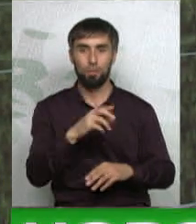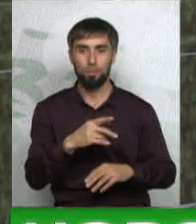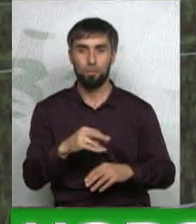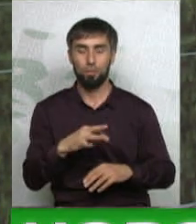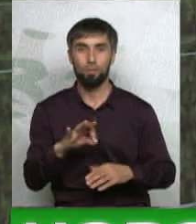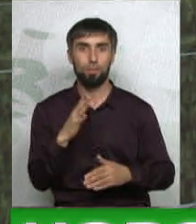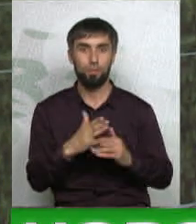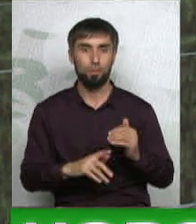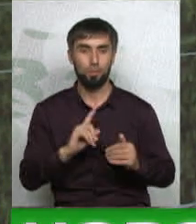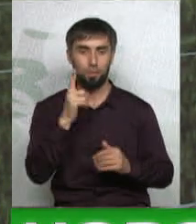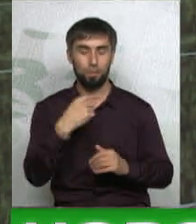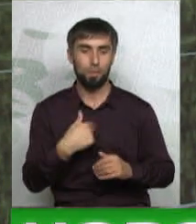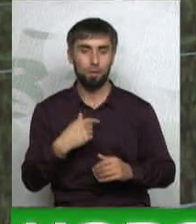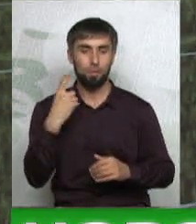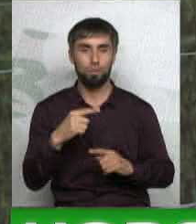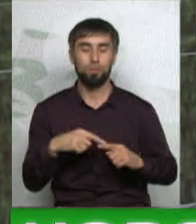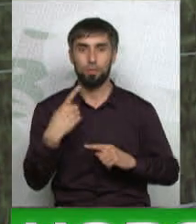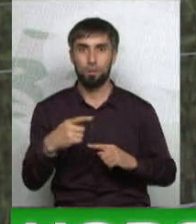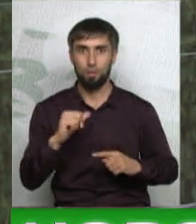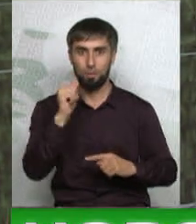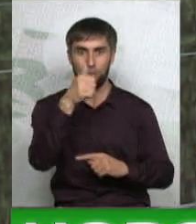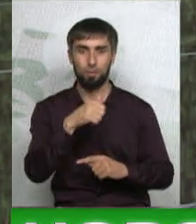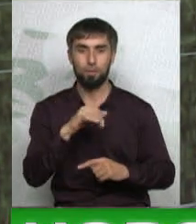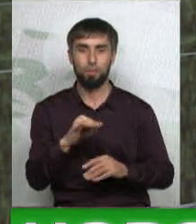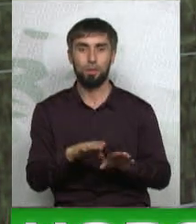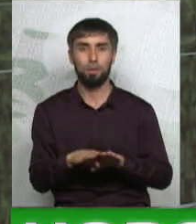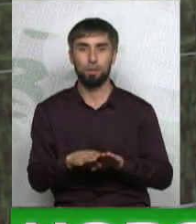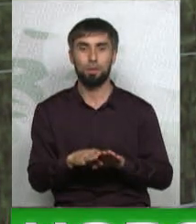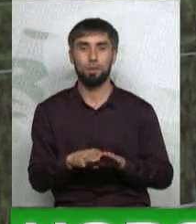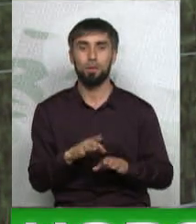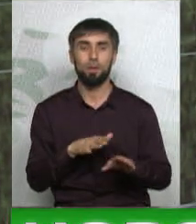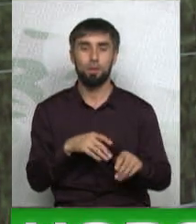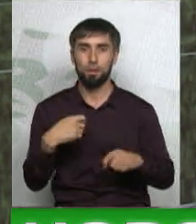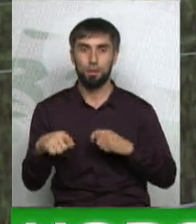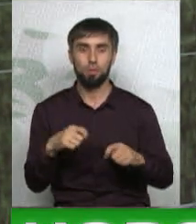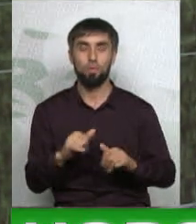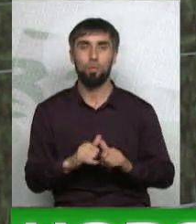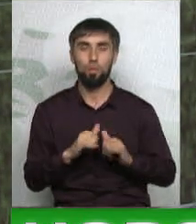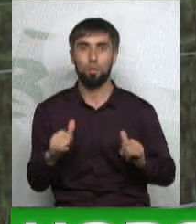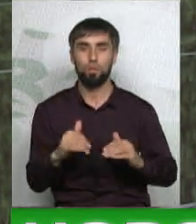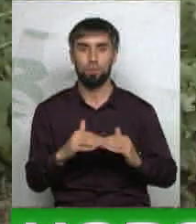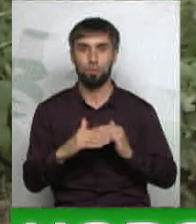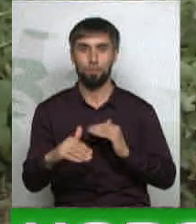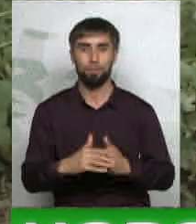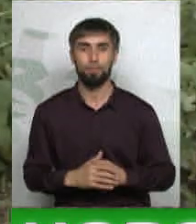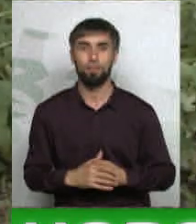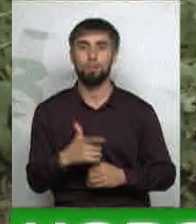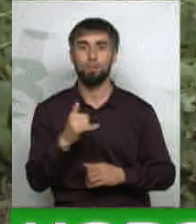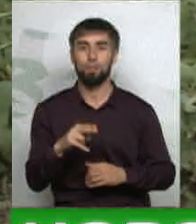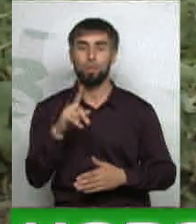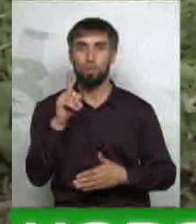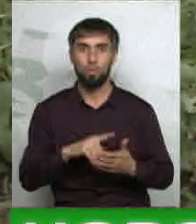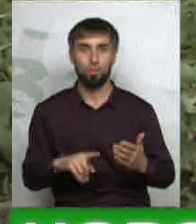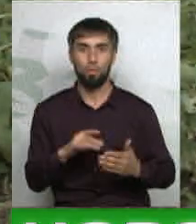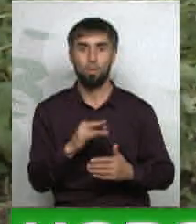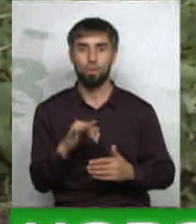год завершим, я думаю, что в следующем году, соответственно, реализация увеличим площадя. В ГУПе уверены,